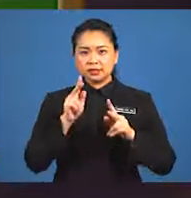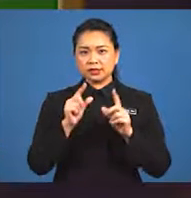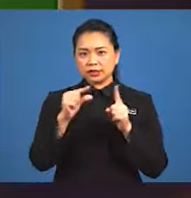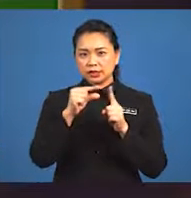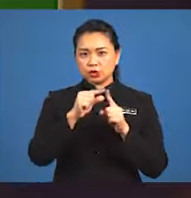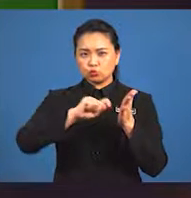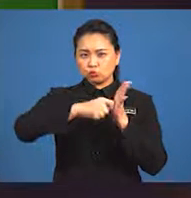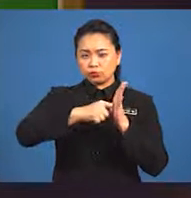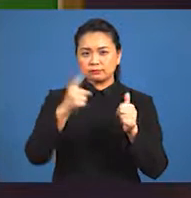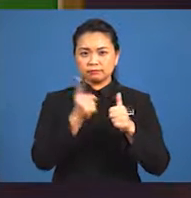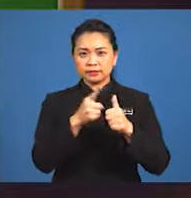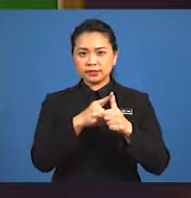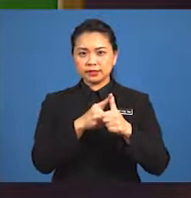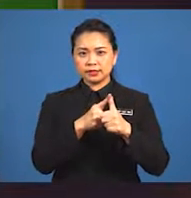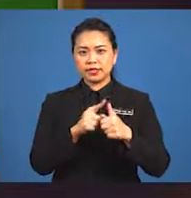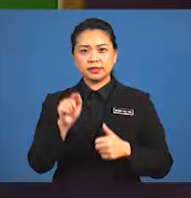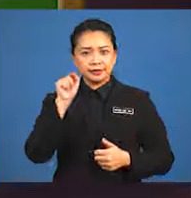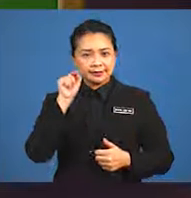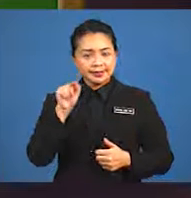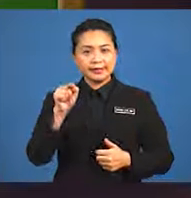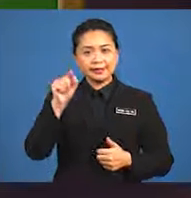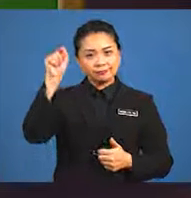pertama adalah tata tanda kamiran.